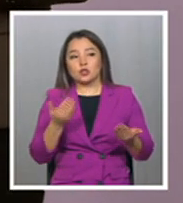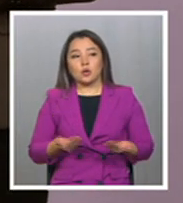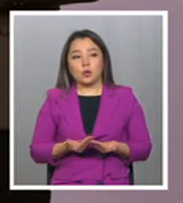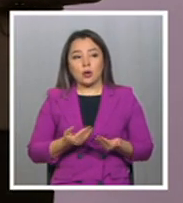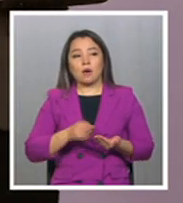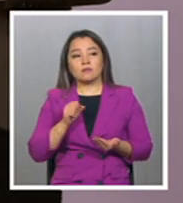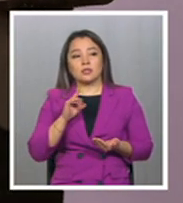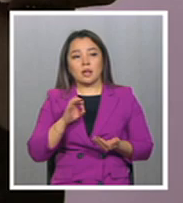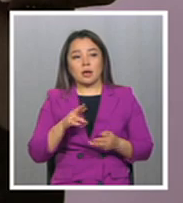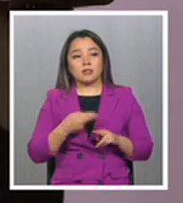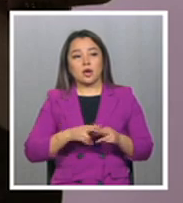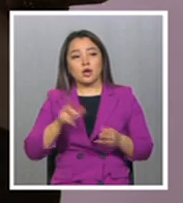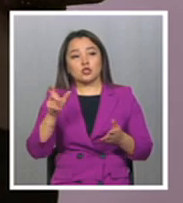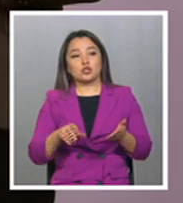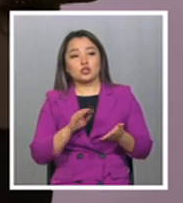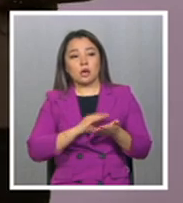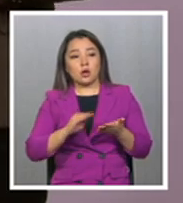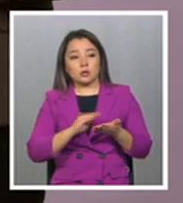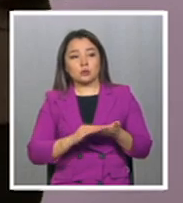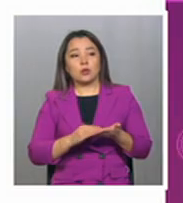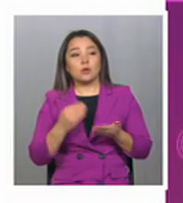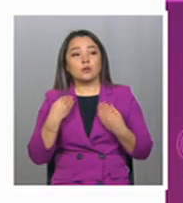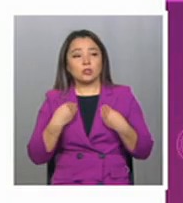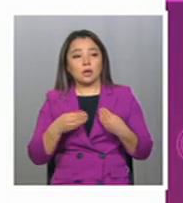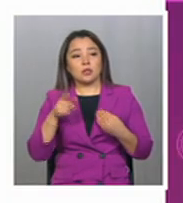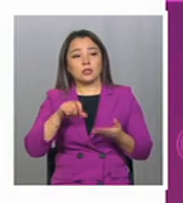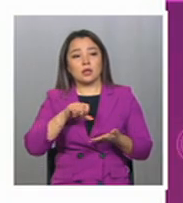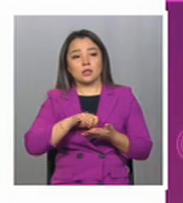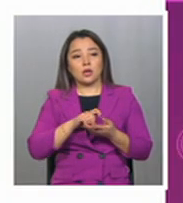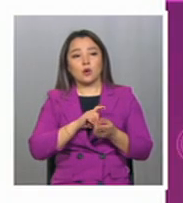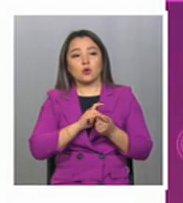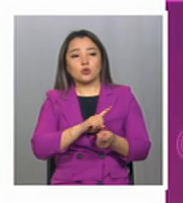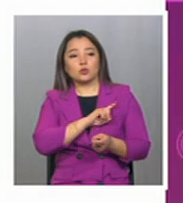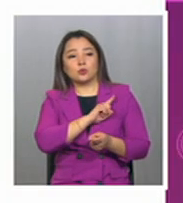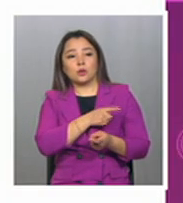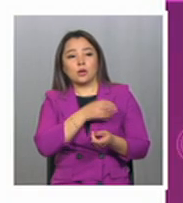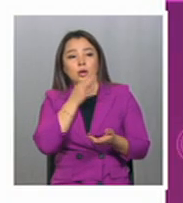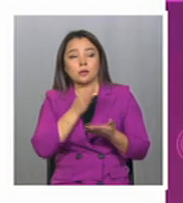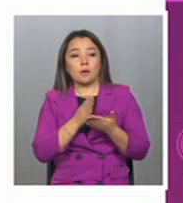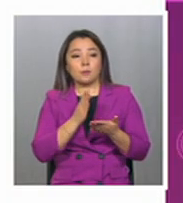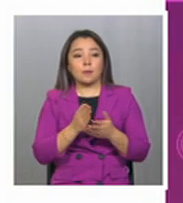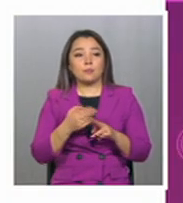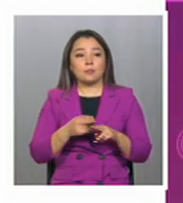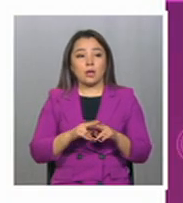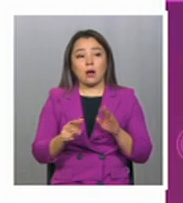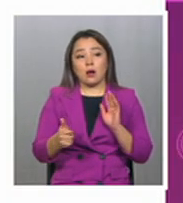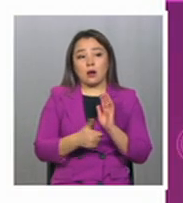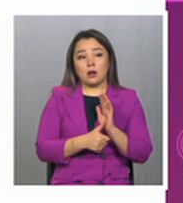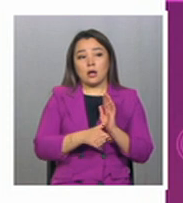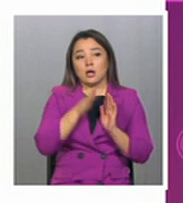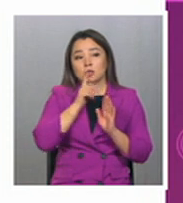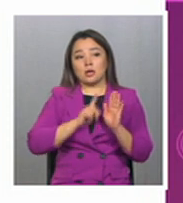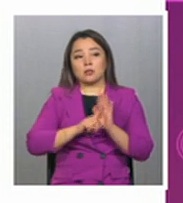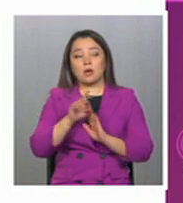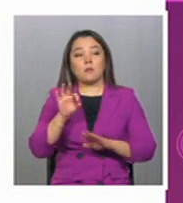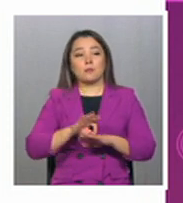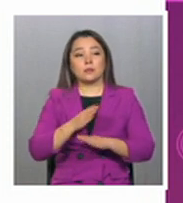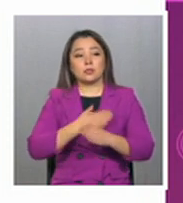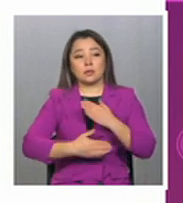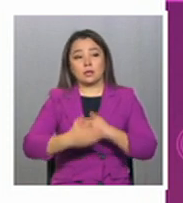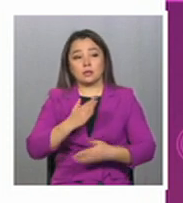Алан Маршалдың өмірі ерлік пен жігерге толы. 6 жасынан бастап сал ауруына